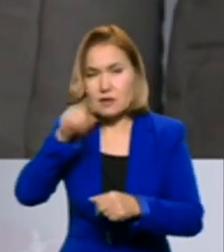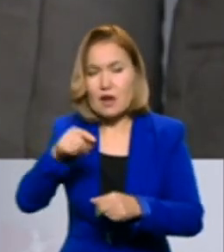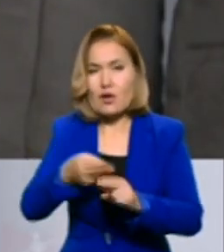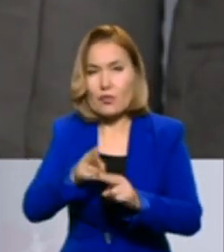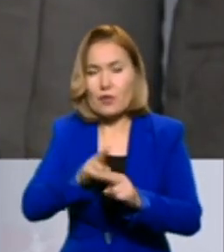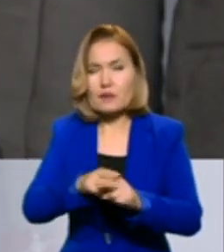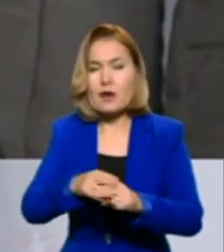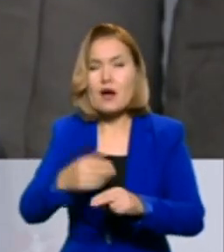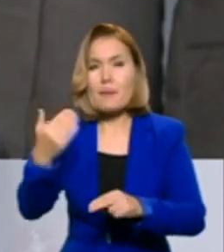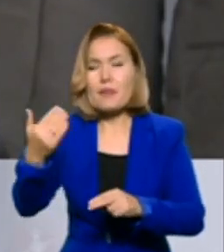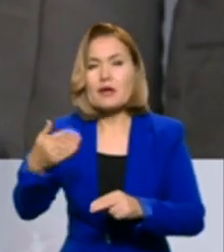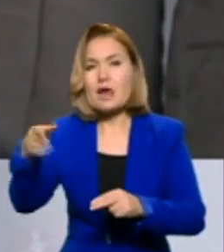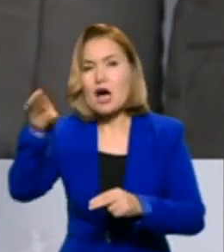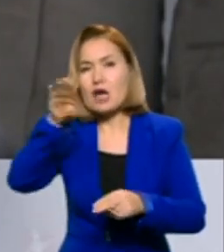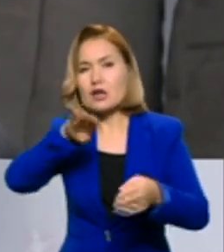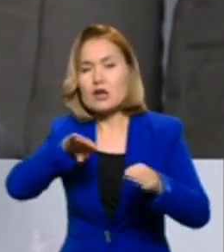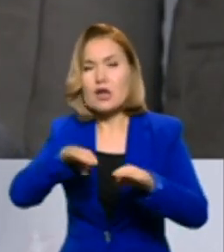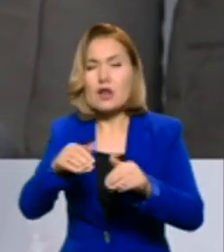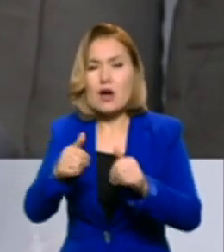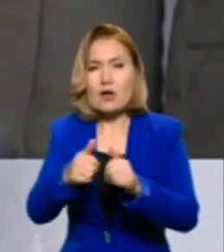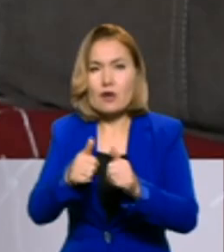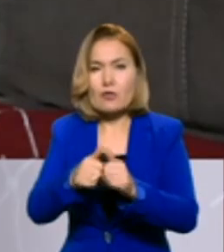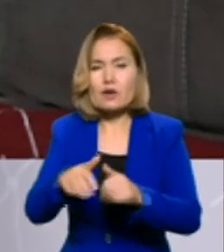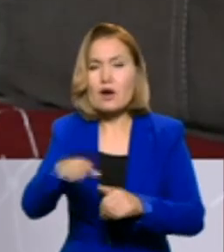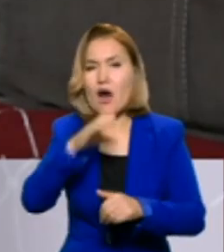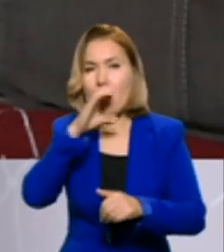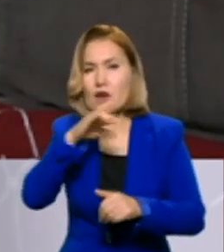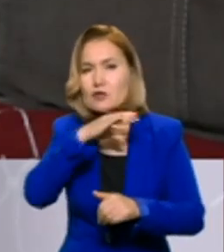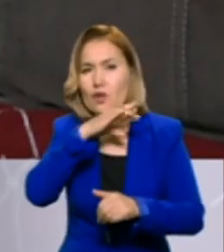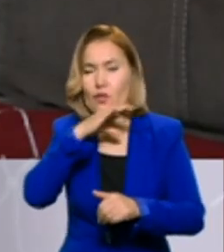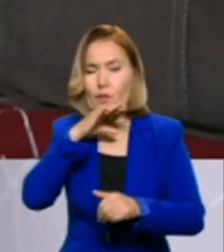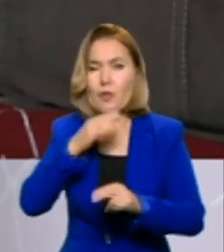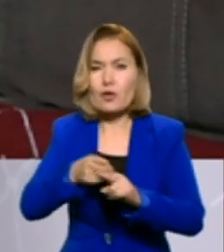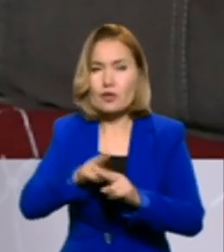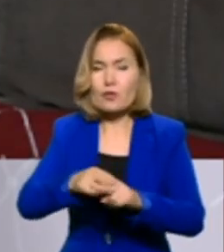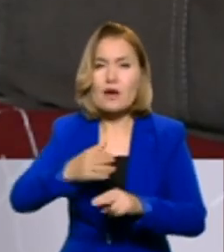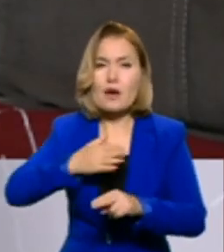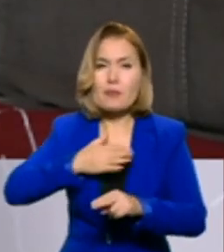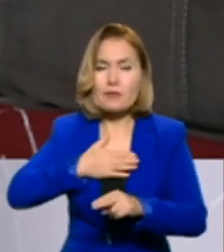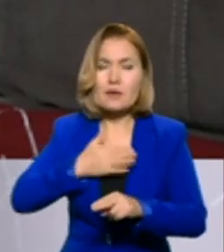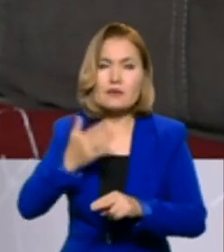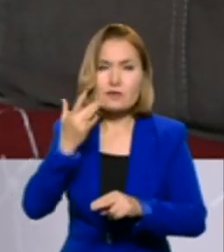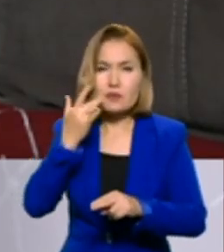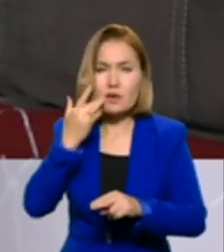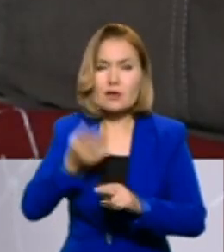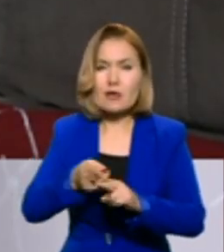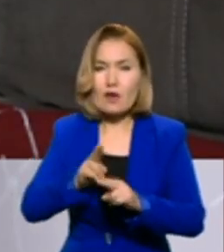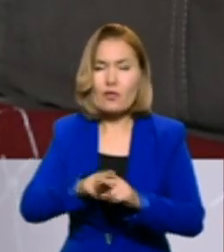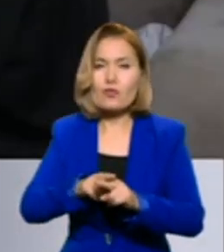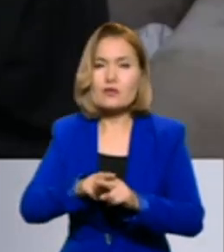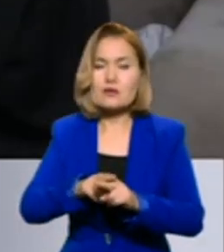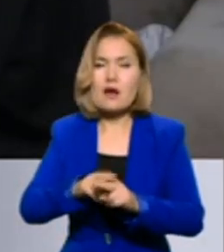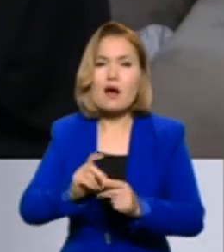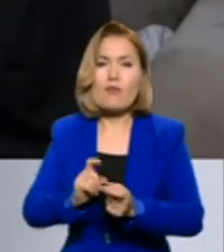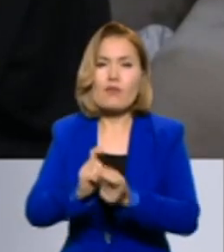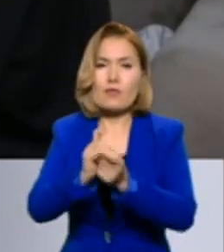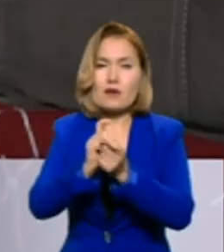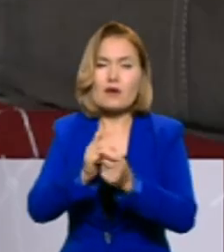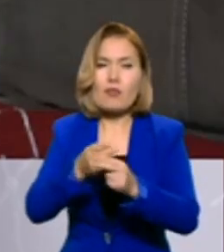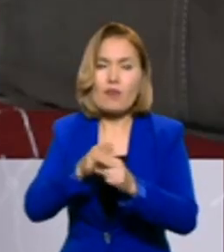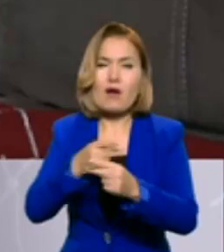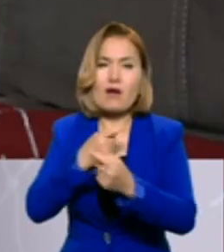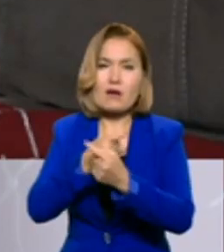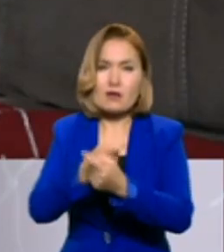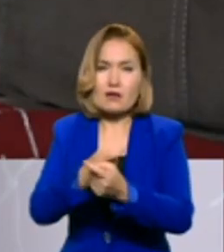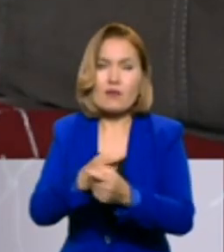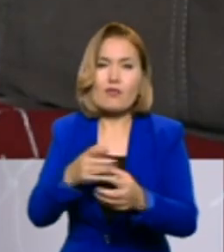қарап тұрған міне тона Мырзайырдан бер қарата. Егіздің құмы дейтін бар, соның ішіне туғат. Қасқыр бір туғадан